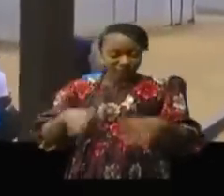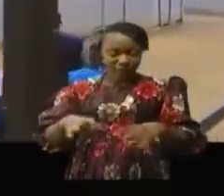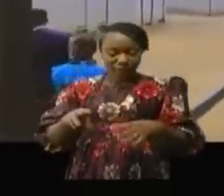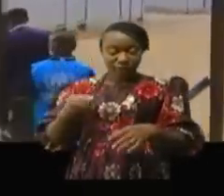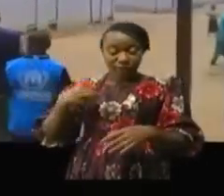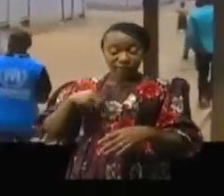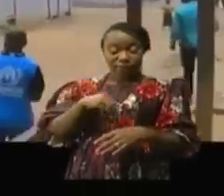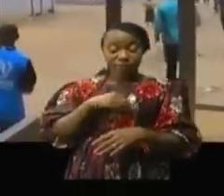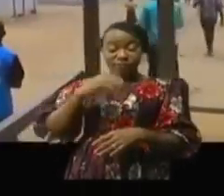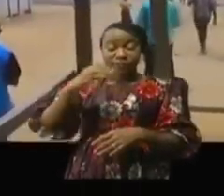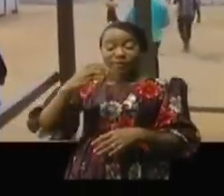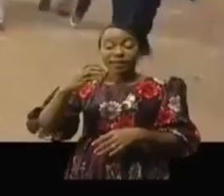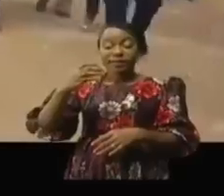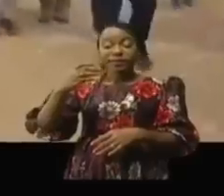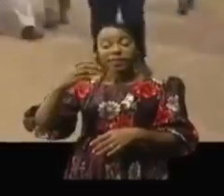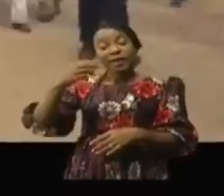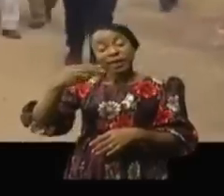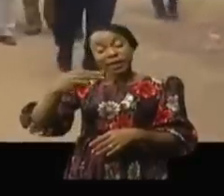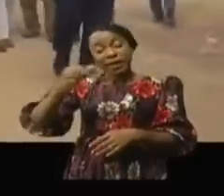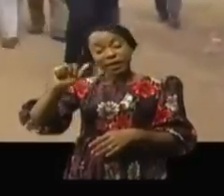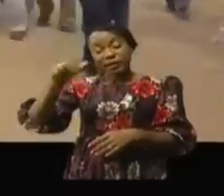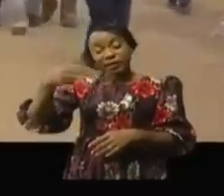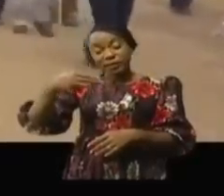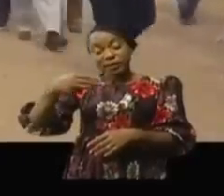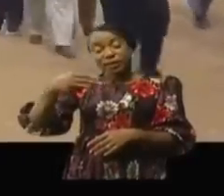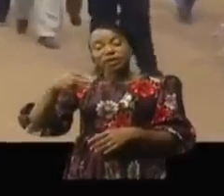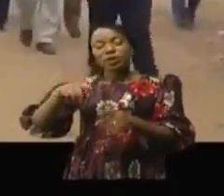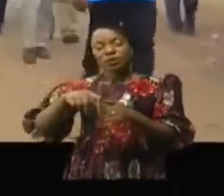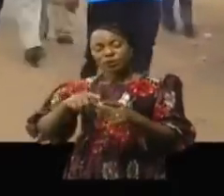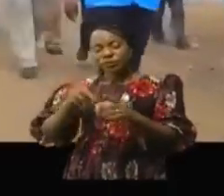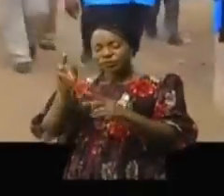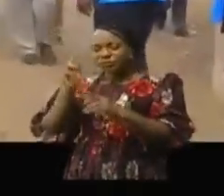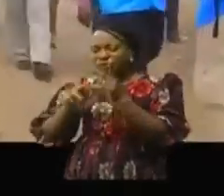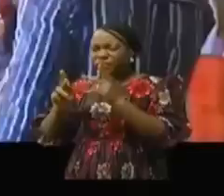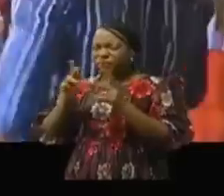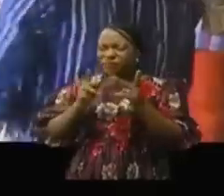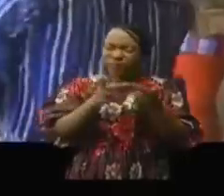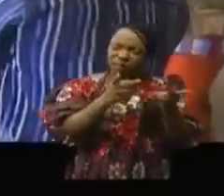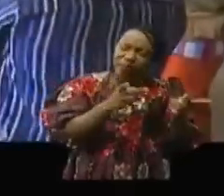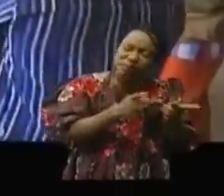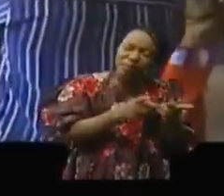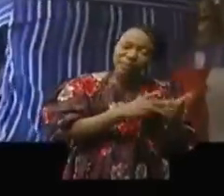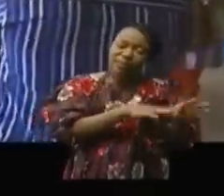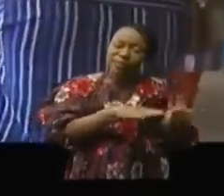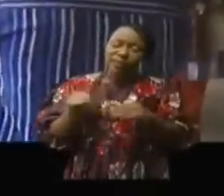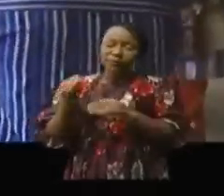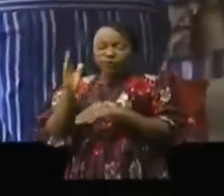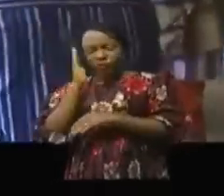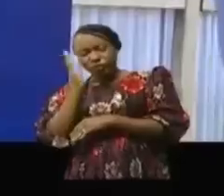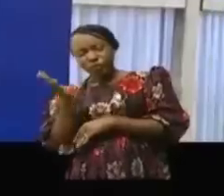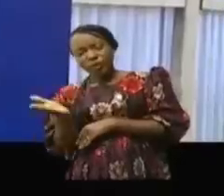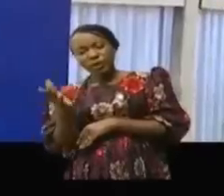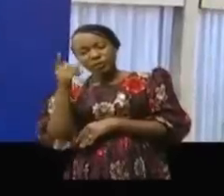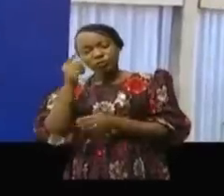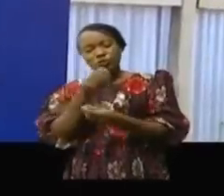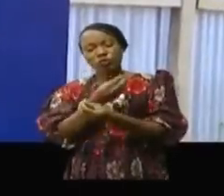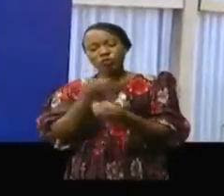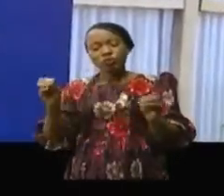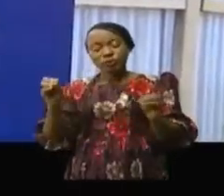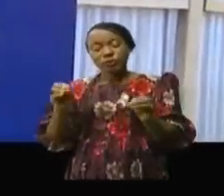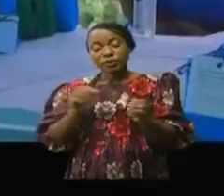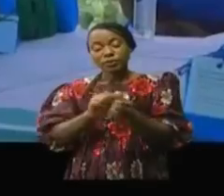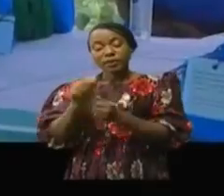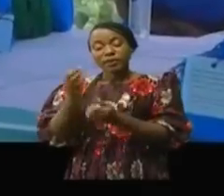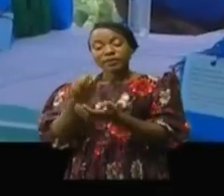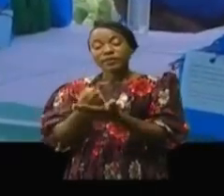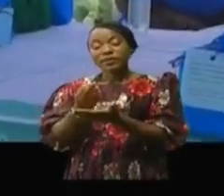du ACR ont visité le site des déplacés des Kigonze. Question de voir certains projets d'autonomisation financés par cette